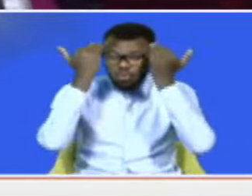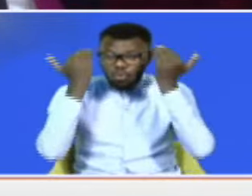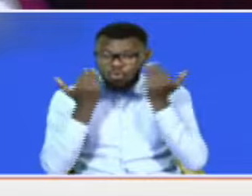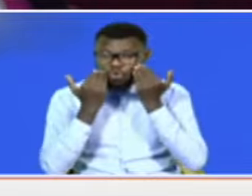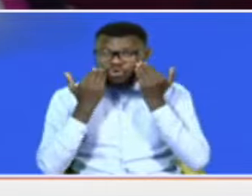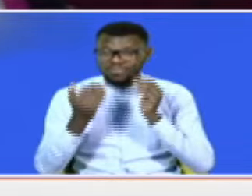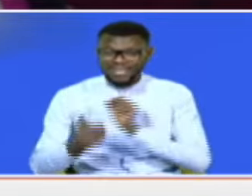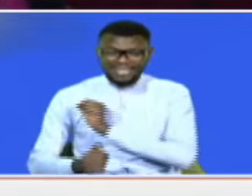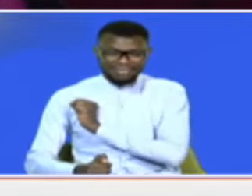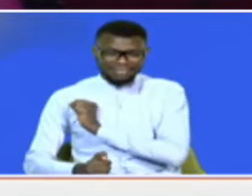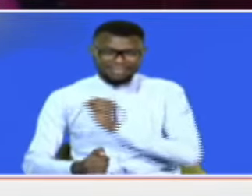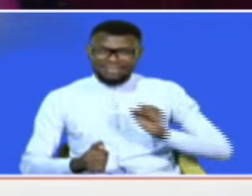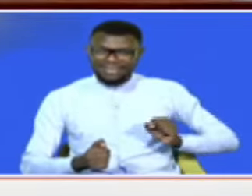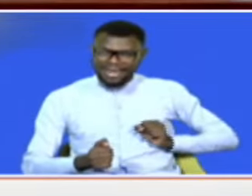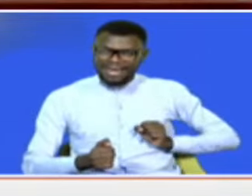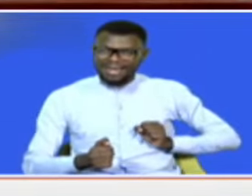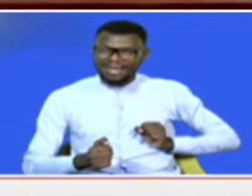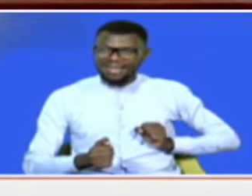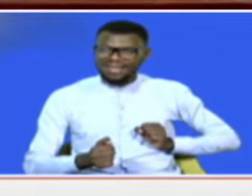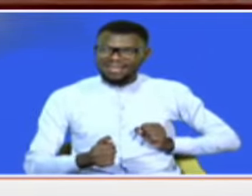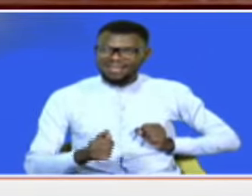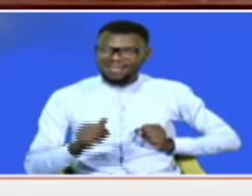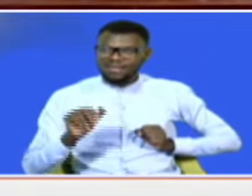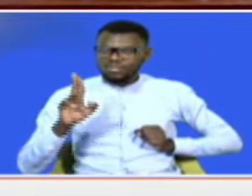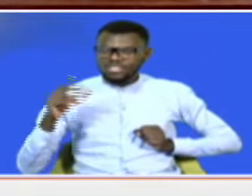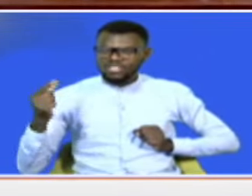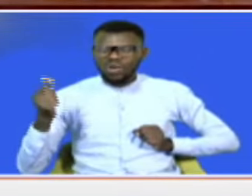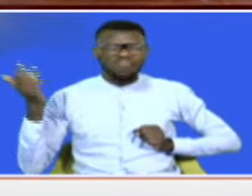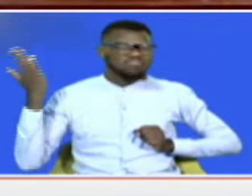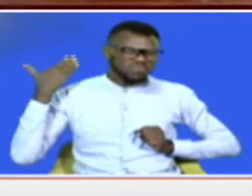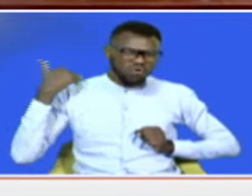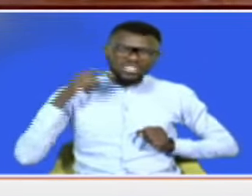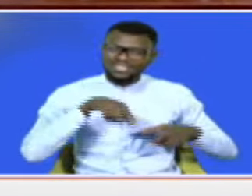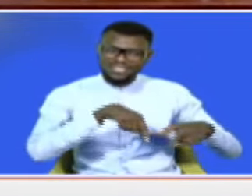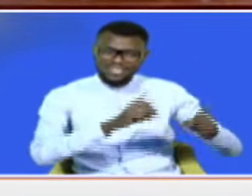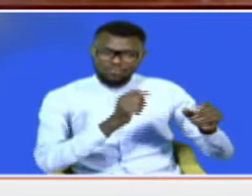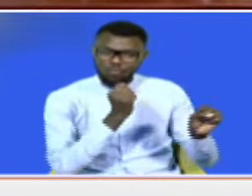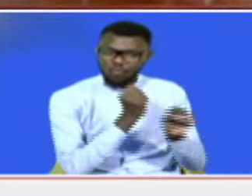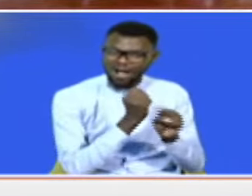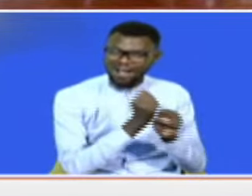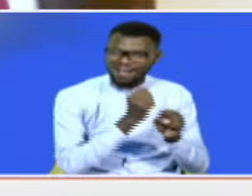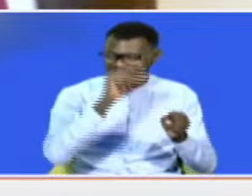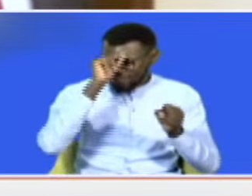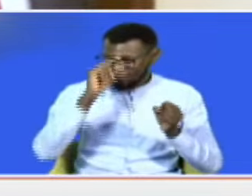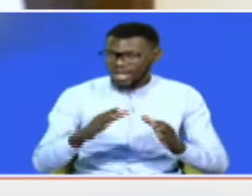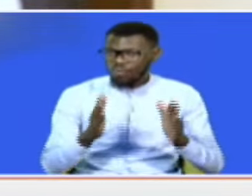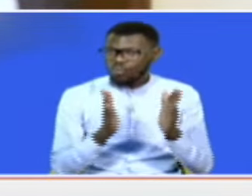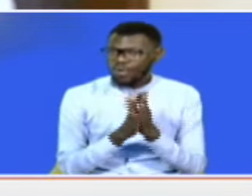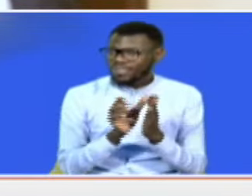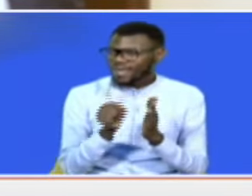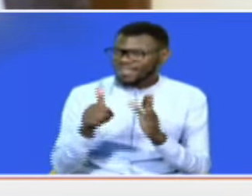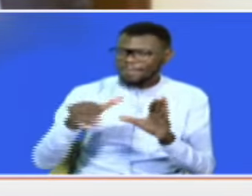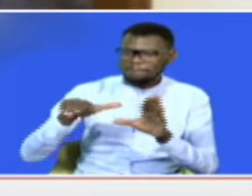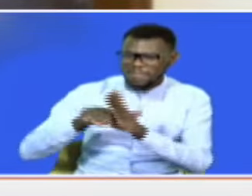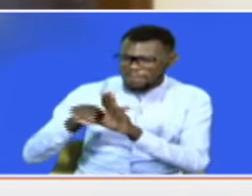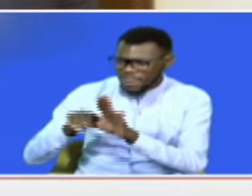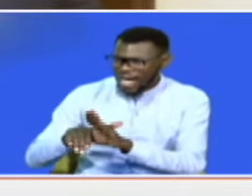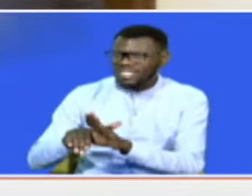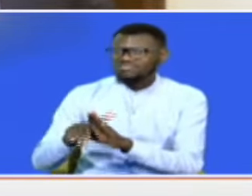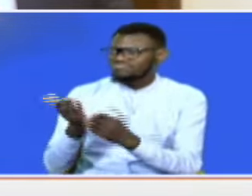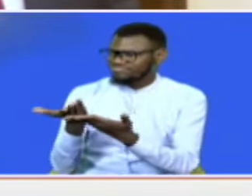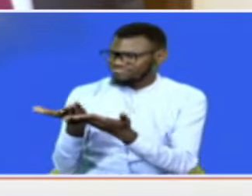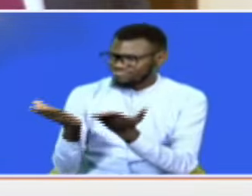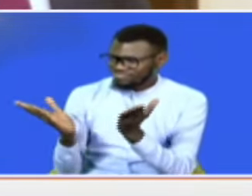Jackson Mandago, aliyekuwa gavana wa hapo awali pamoja na maafisa wa hapo awali wa serikali yake, Mesha Krono na Joshua Lelei